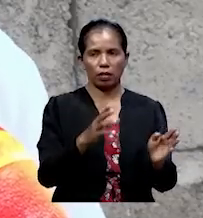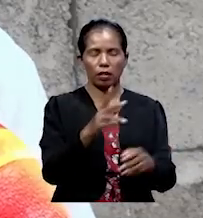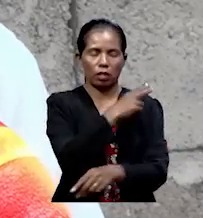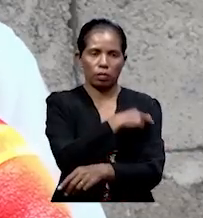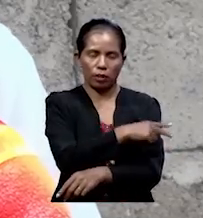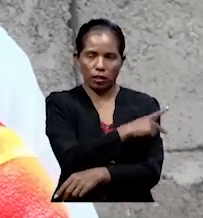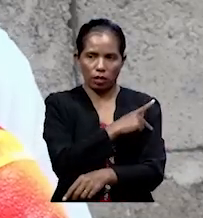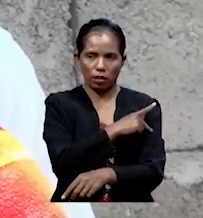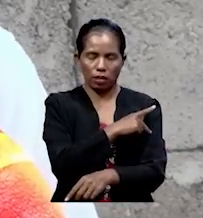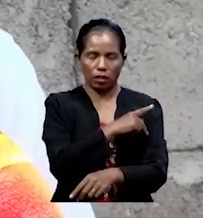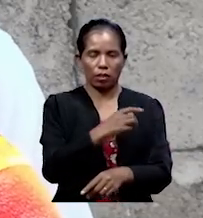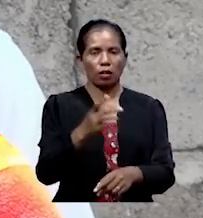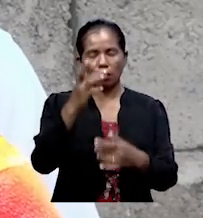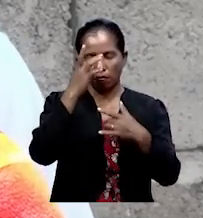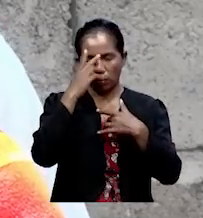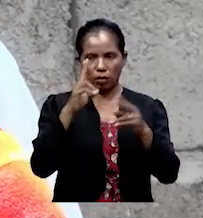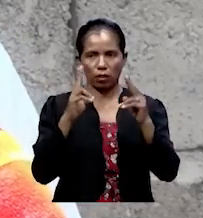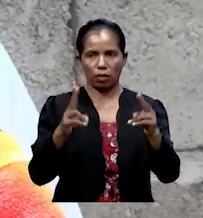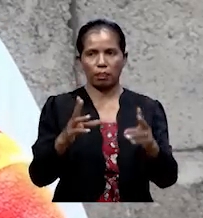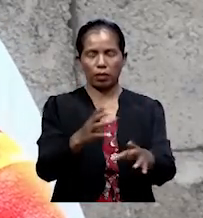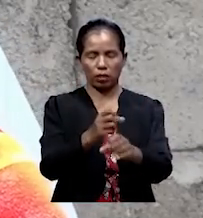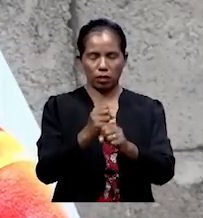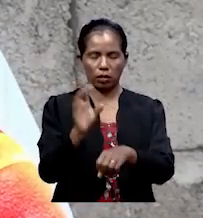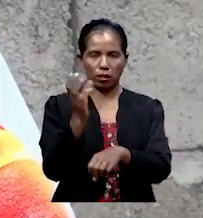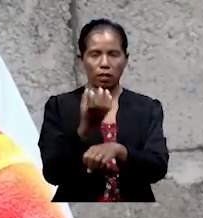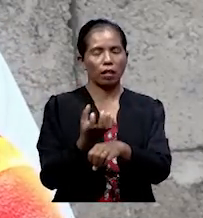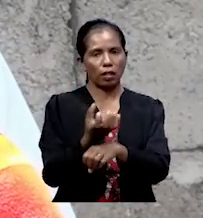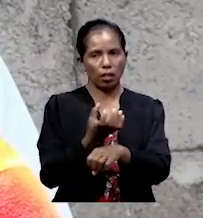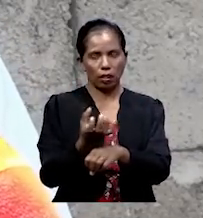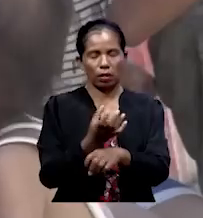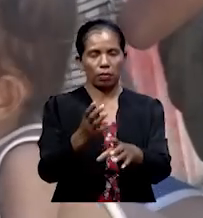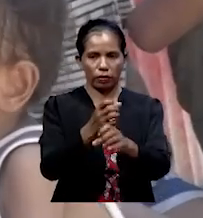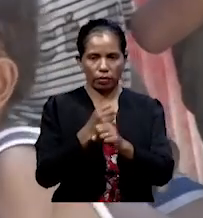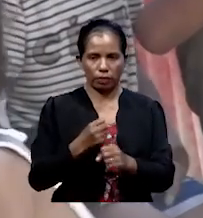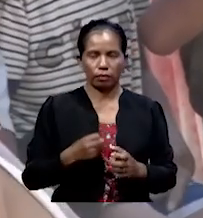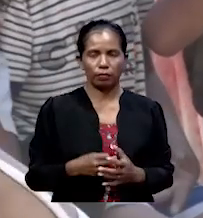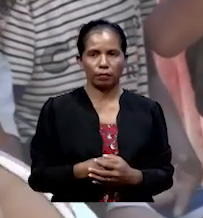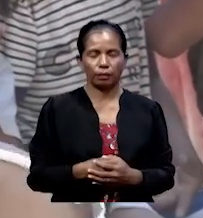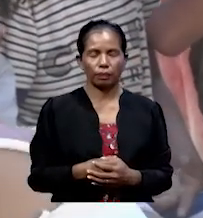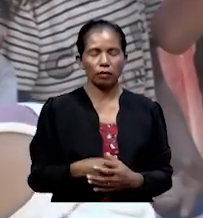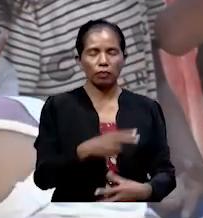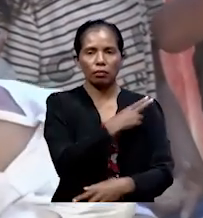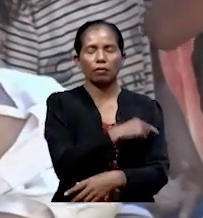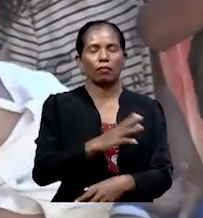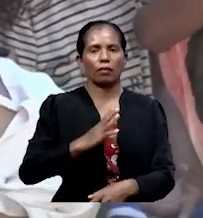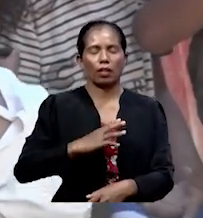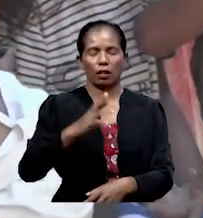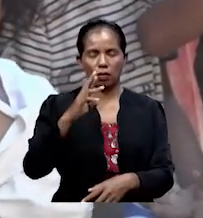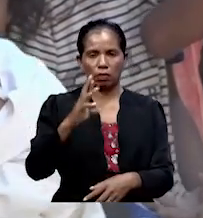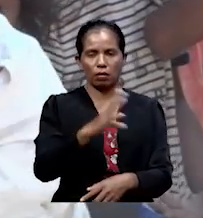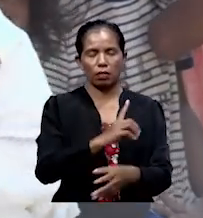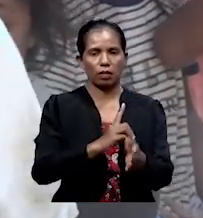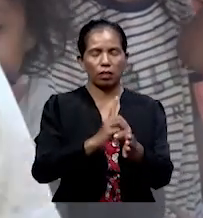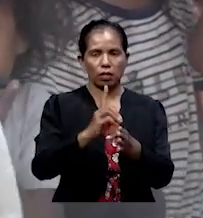sira moras urgenti ane persi jam blanche me foto aku me foto ne det Centro Saúde Comoro li usi direção